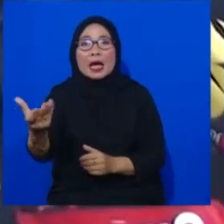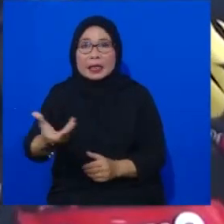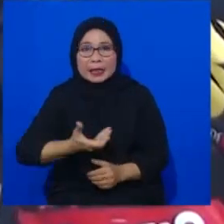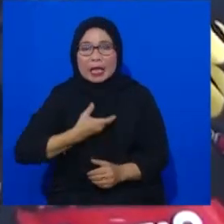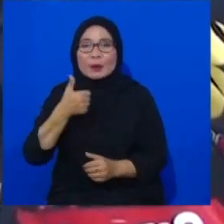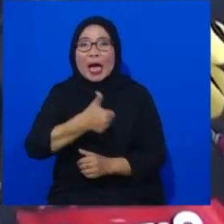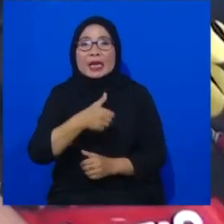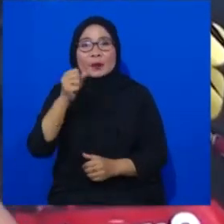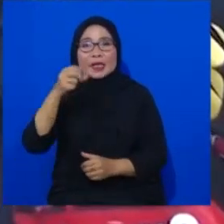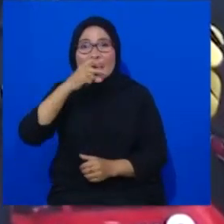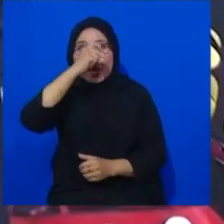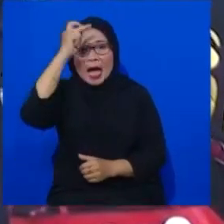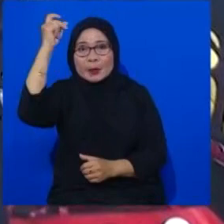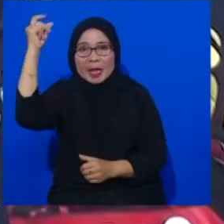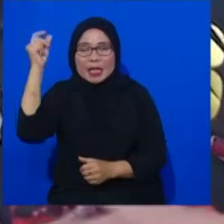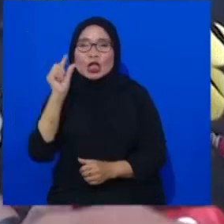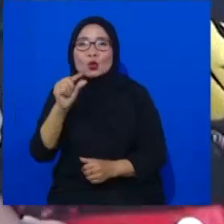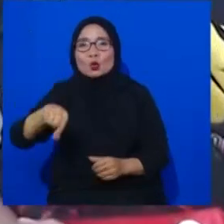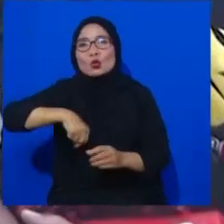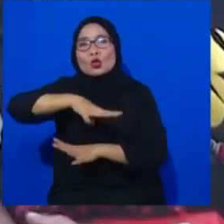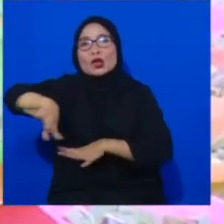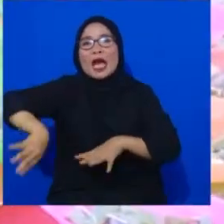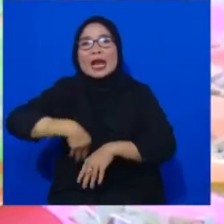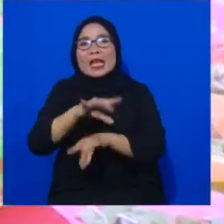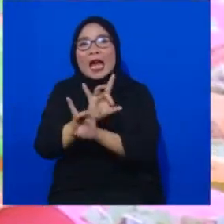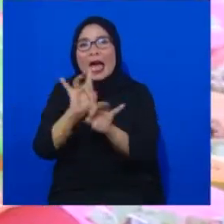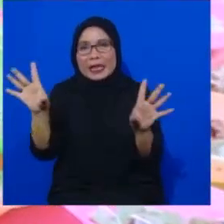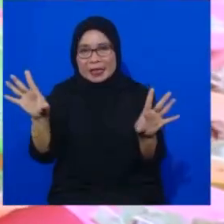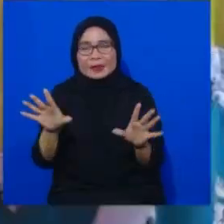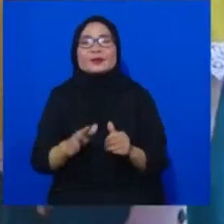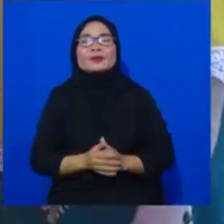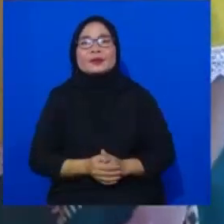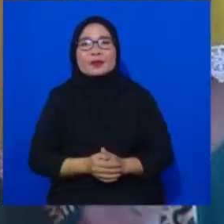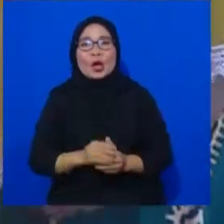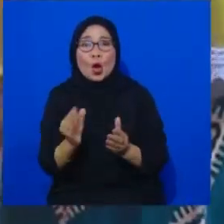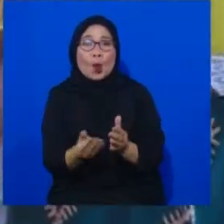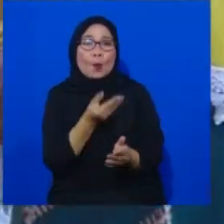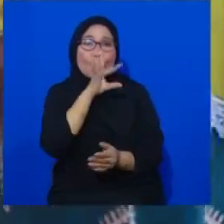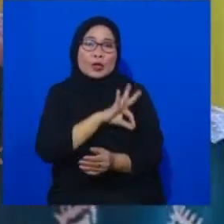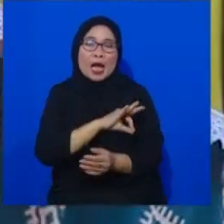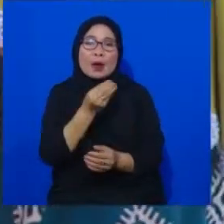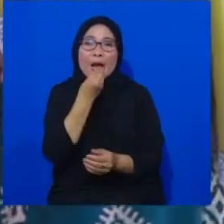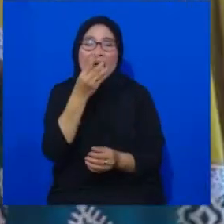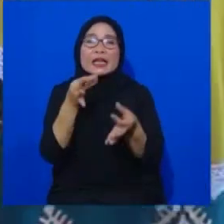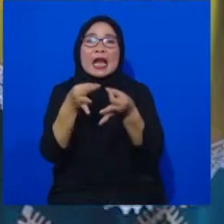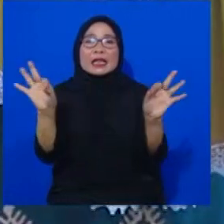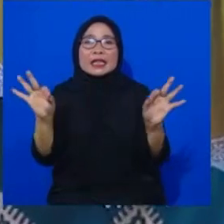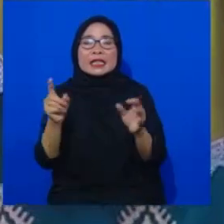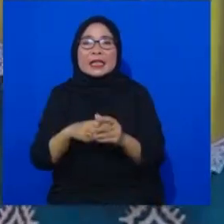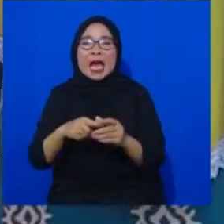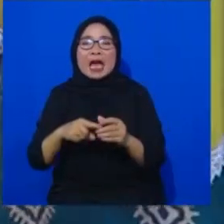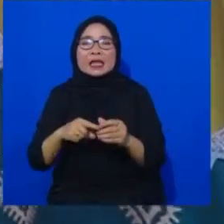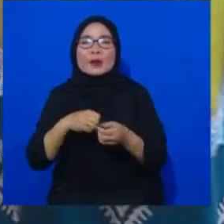menginspirasi kepada saudara-saudara yang lain untuk berbagi. Modal dari makan gratis ini berasal dari donatur